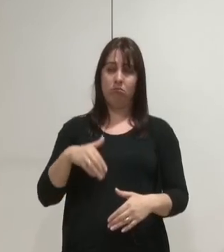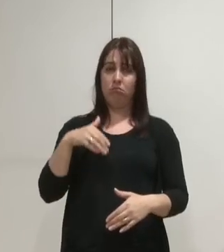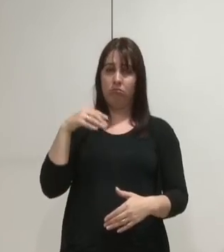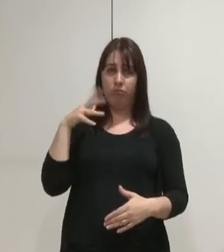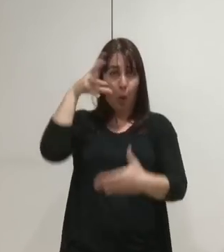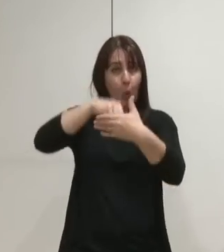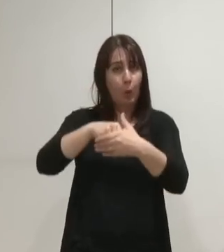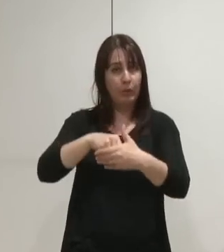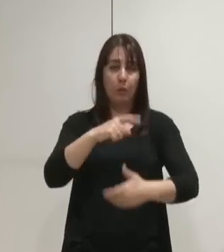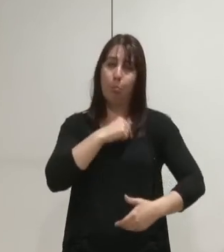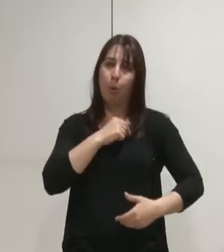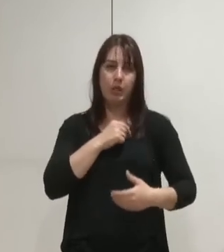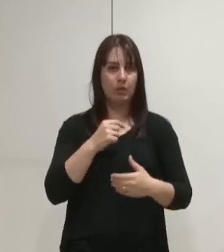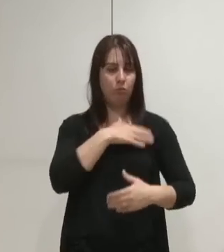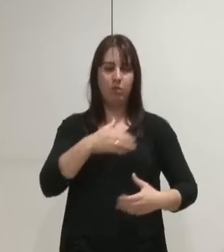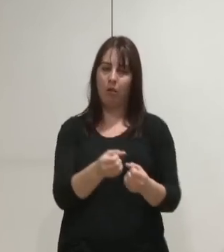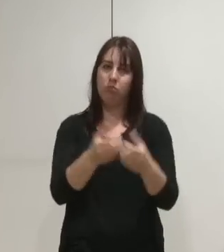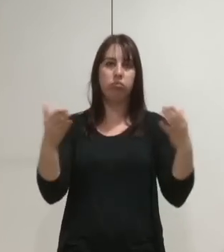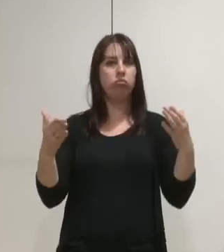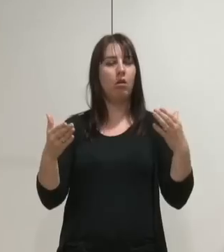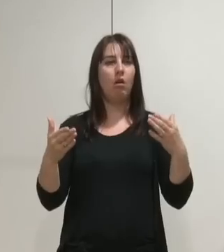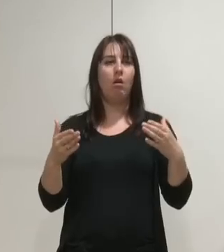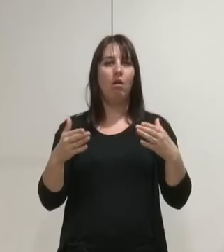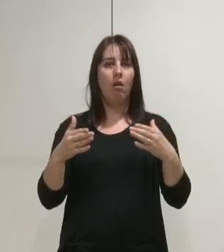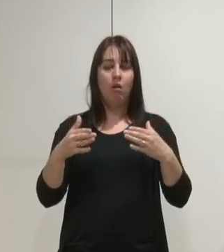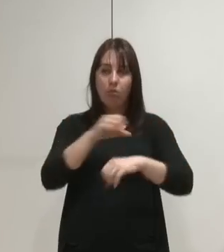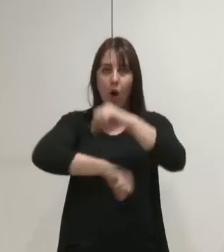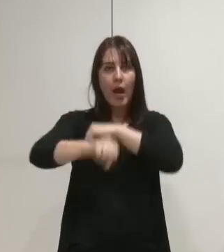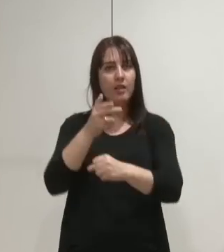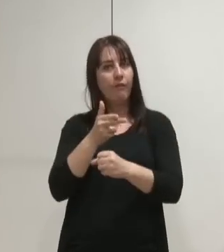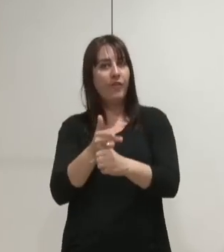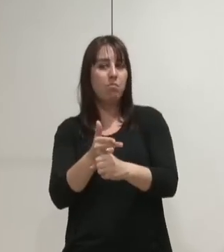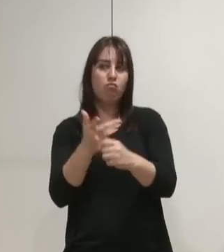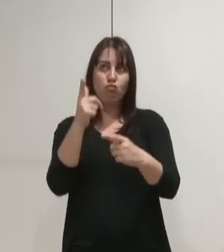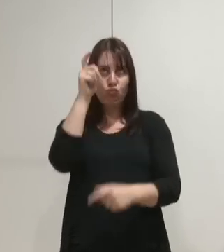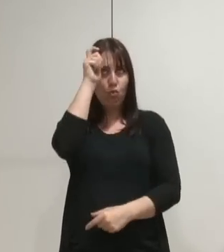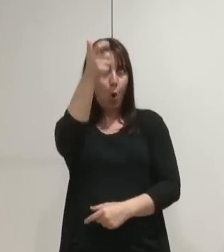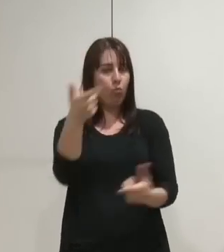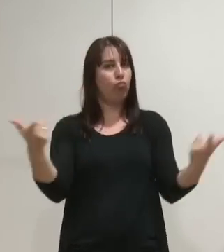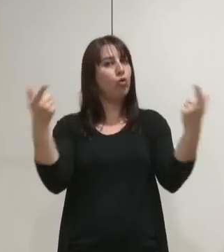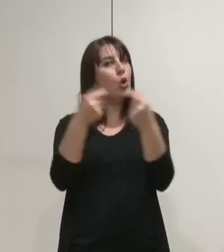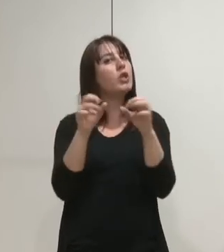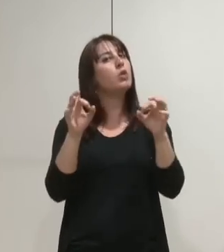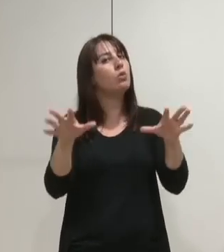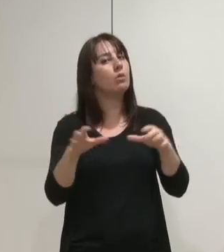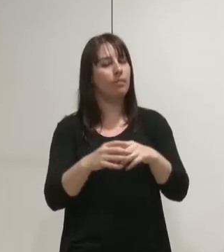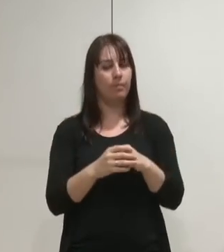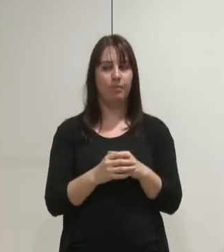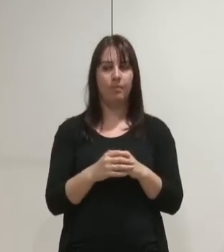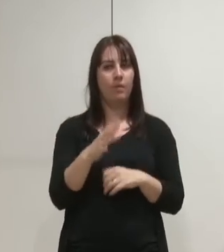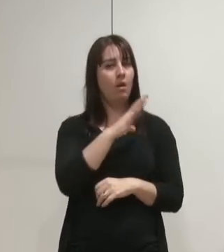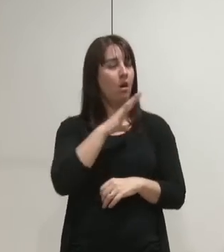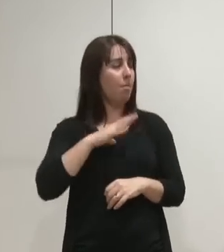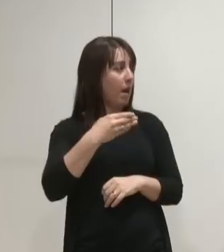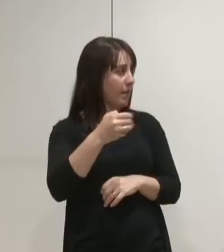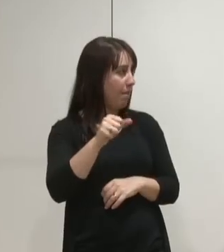les policiers municip un tel dispositif aurait son sens madame Mertin sans se prononcer